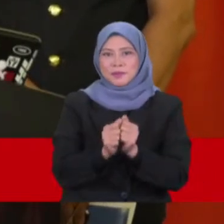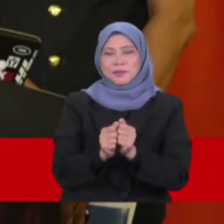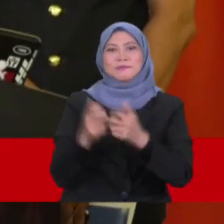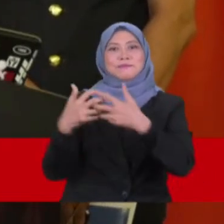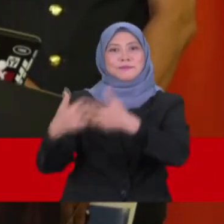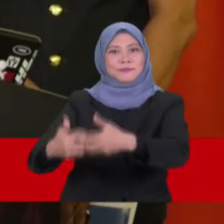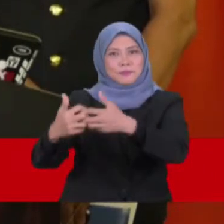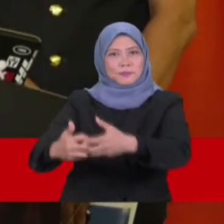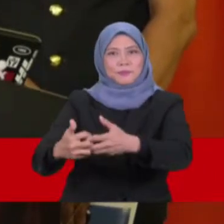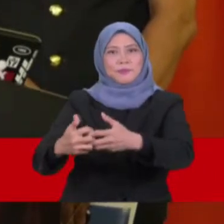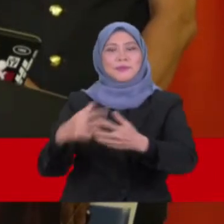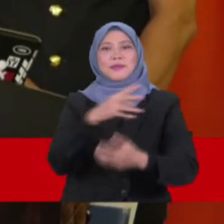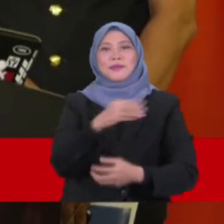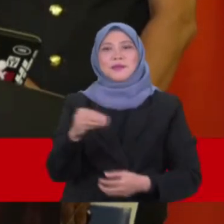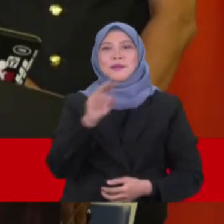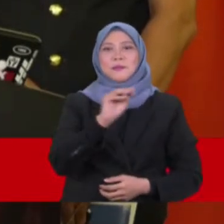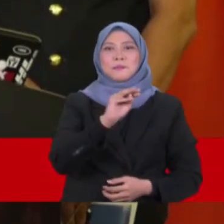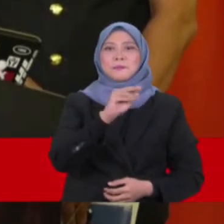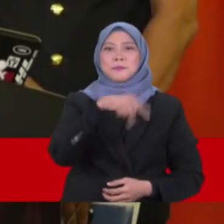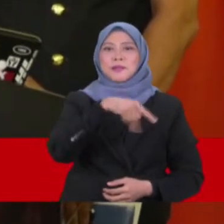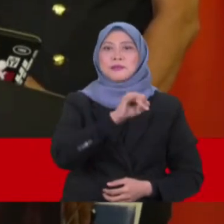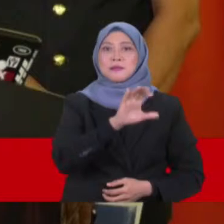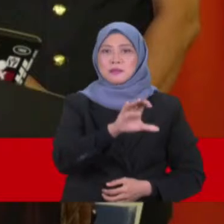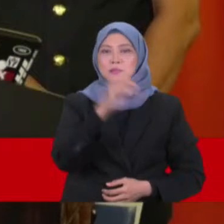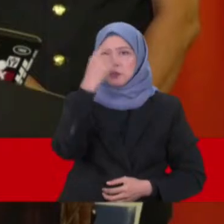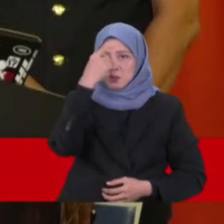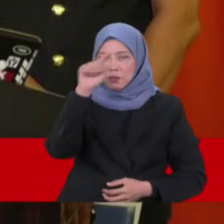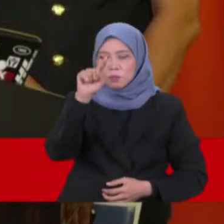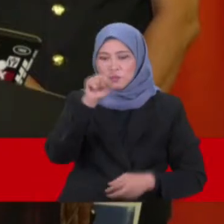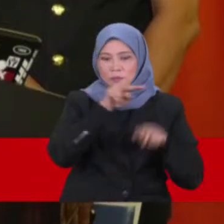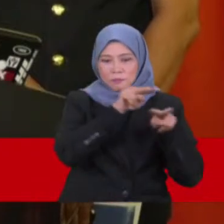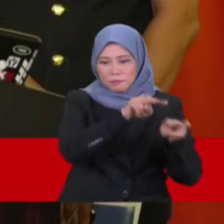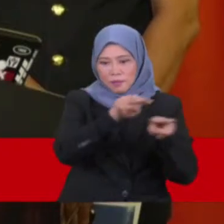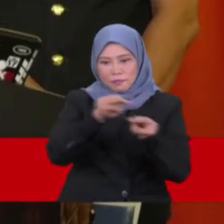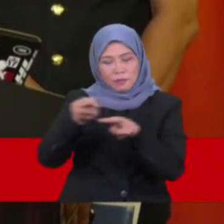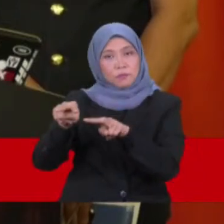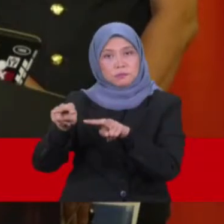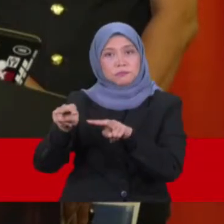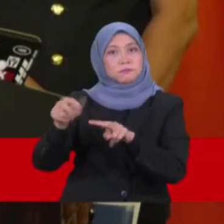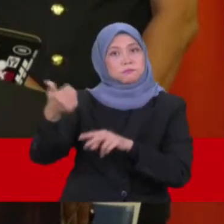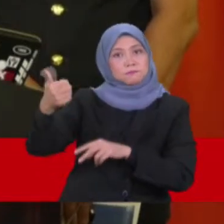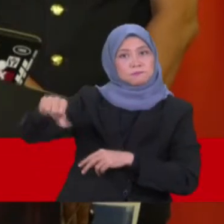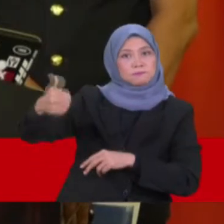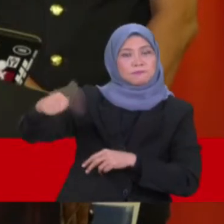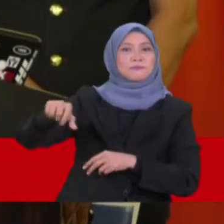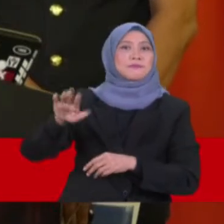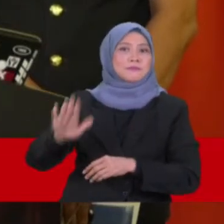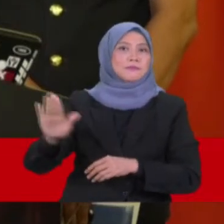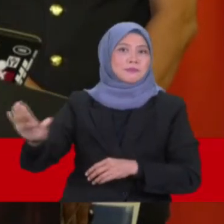industri dan MPIC untuk meninjau kebolehsanaan